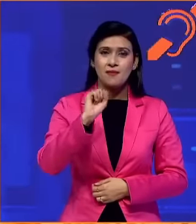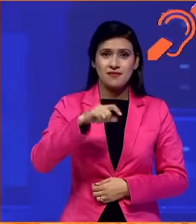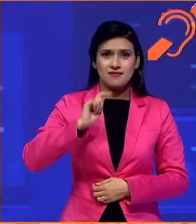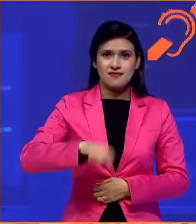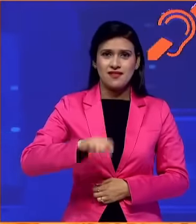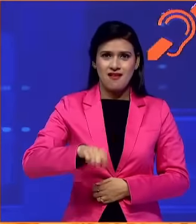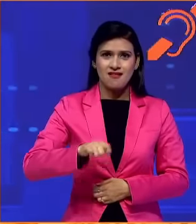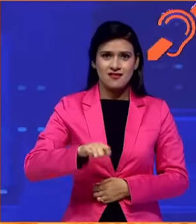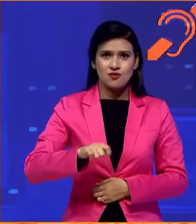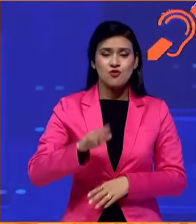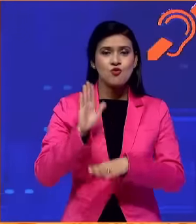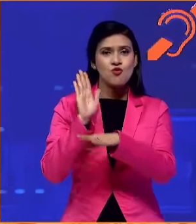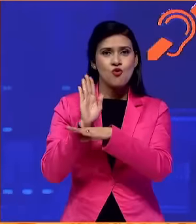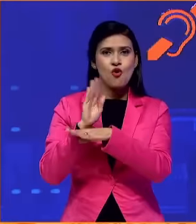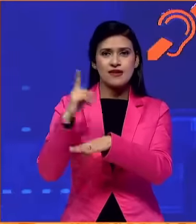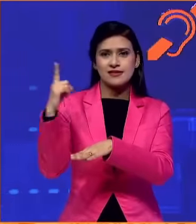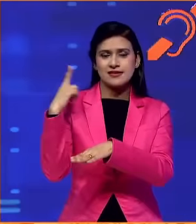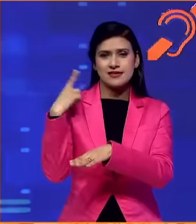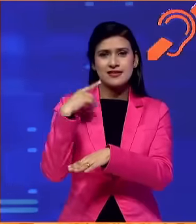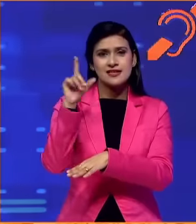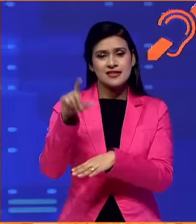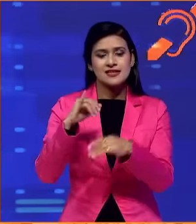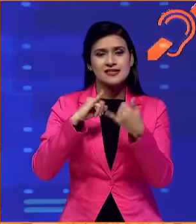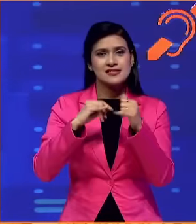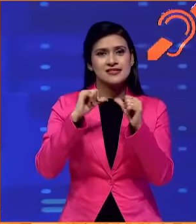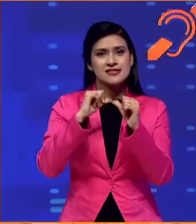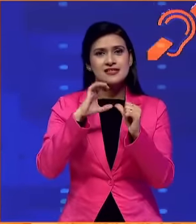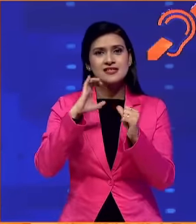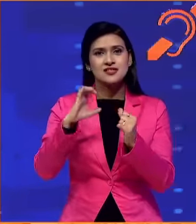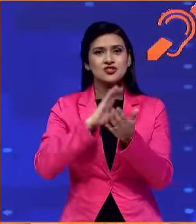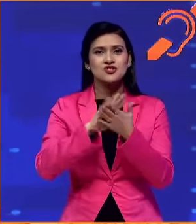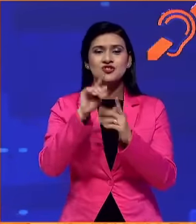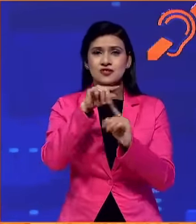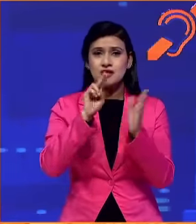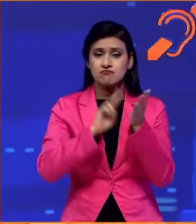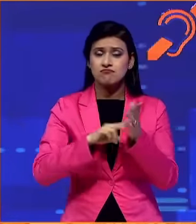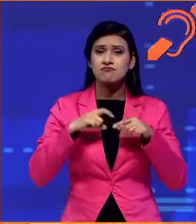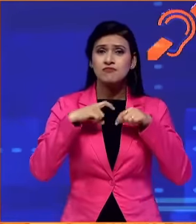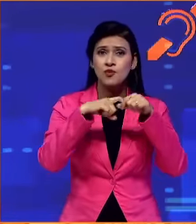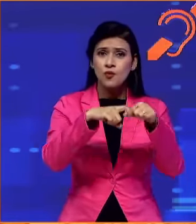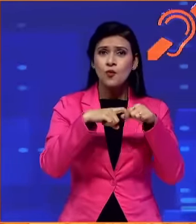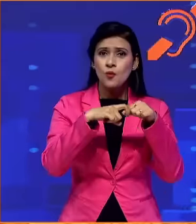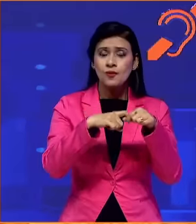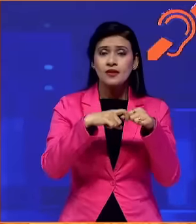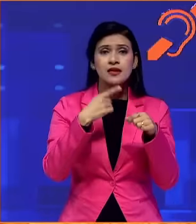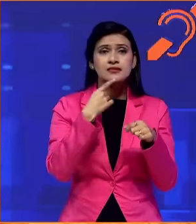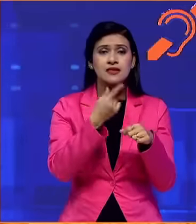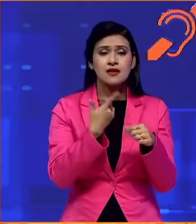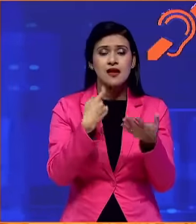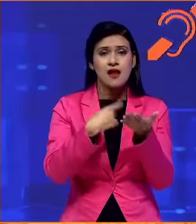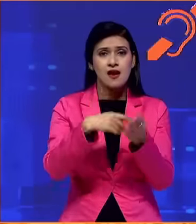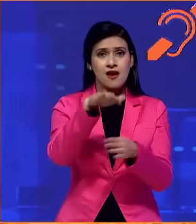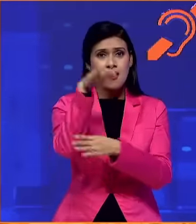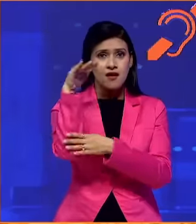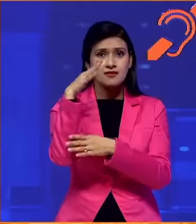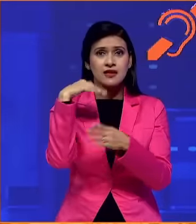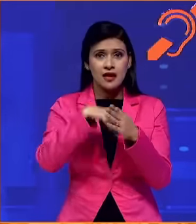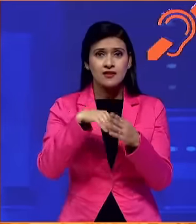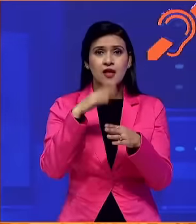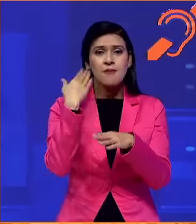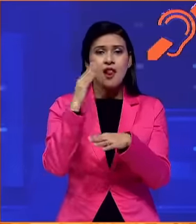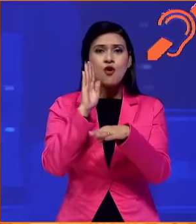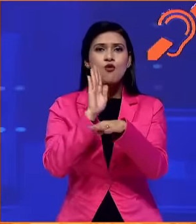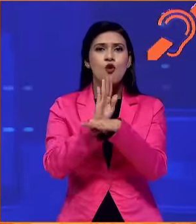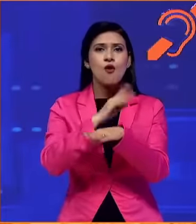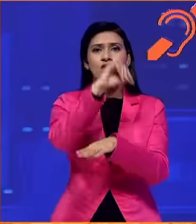'आपकीअदालत'मेंकांग्रेसनेता सचिनपायलटपरराजस्थान मेंकांग्रेसकीहारकेलिएजिम्मेदारहोनेकाआरोपलगाया